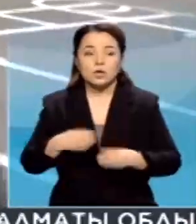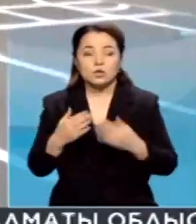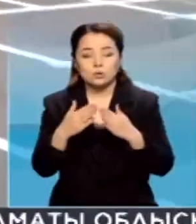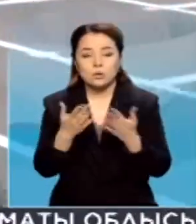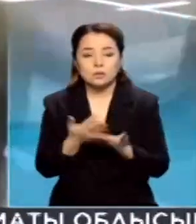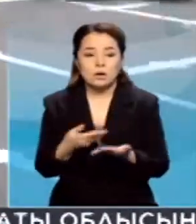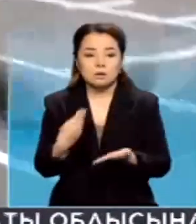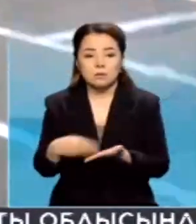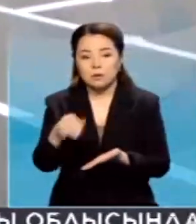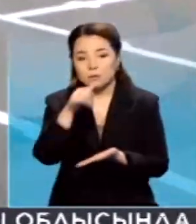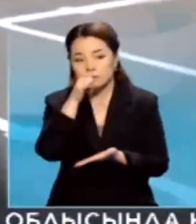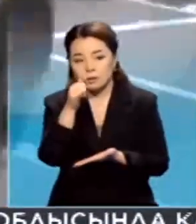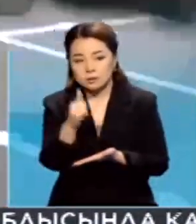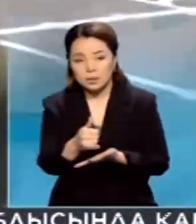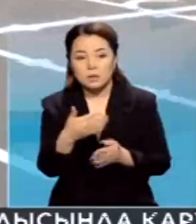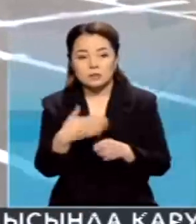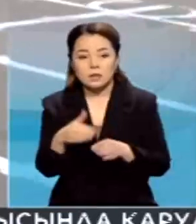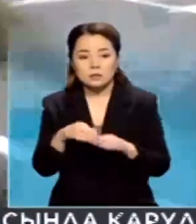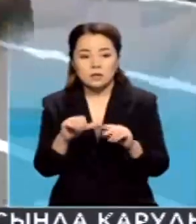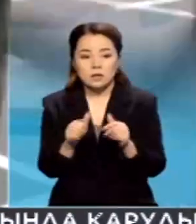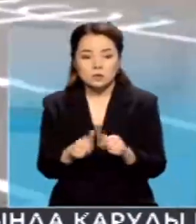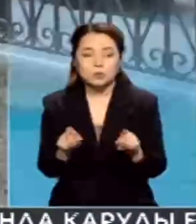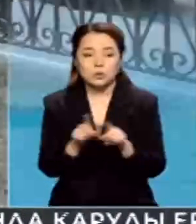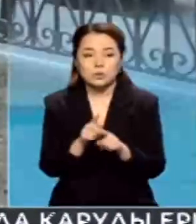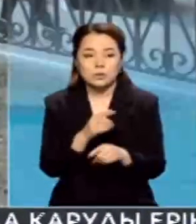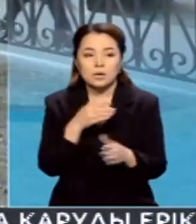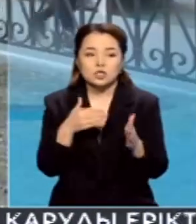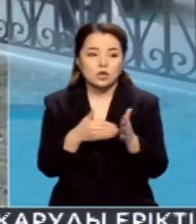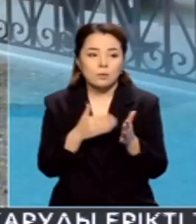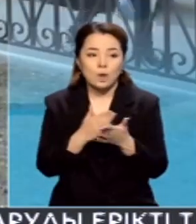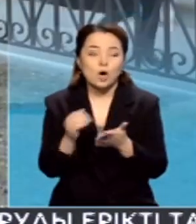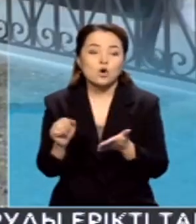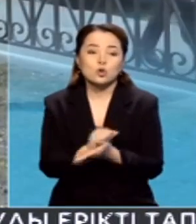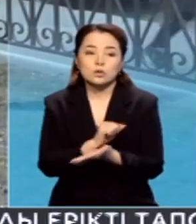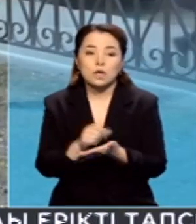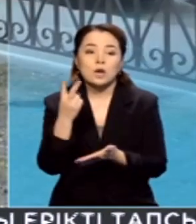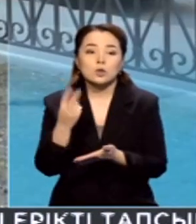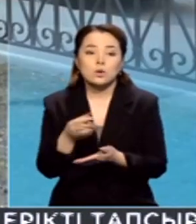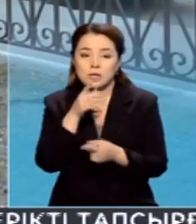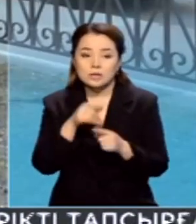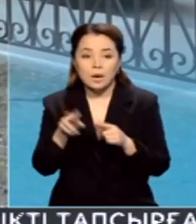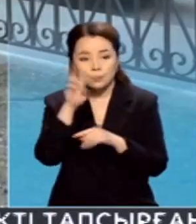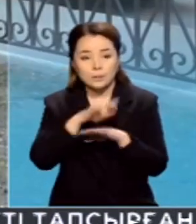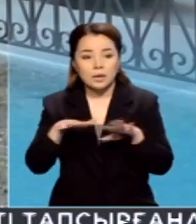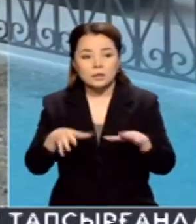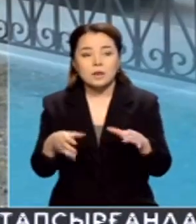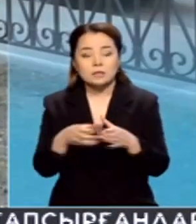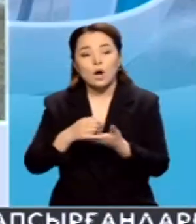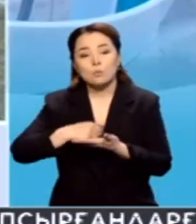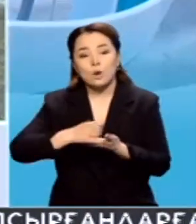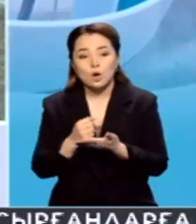жылжымайтын мүлік сатып ала алмайды. Несе рәсімдеуге де шектеу қойылады. Құжатты 2 күннің ішінде мемлекеттік дума